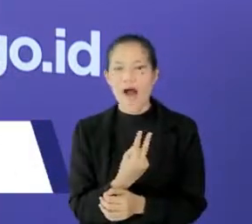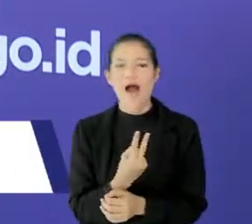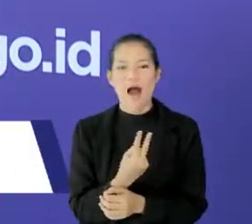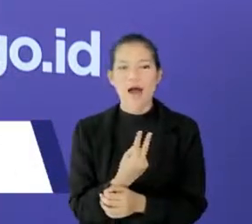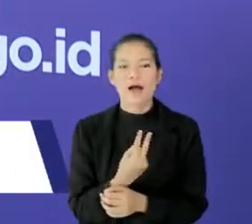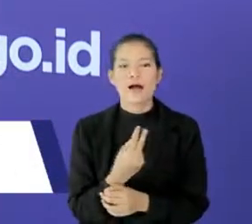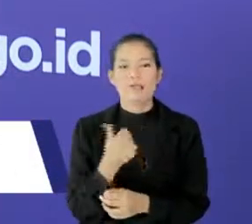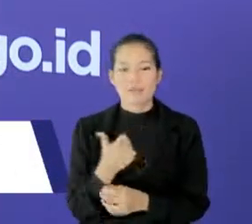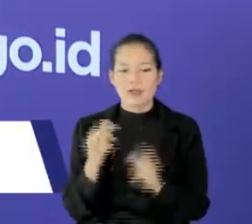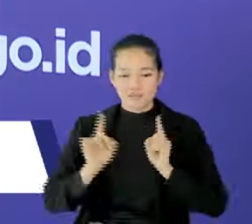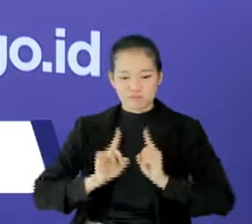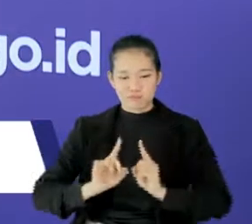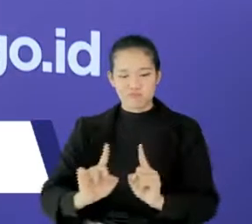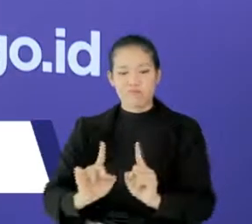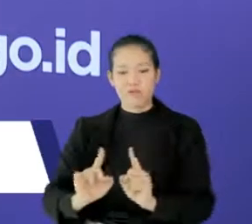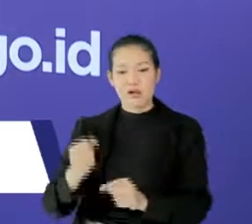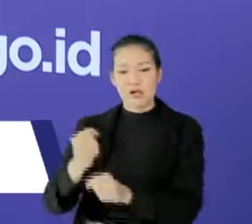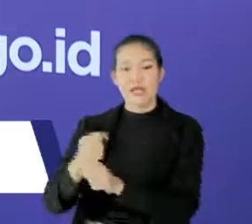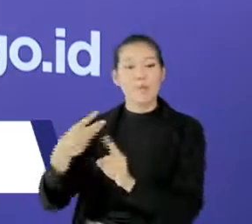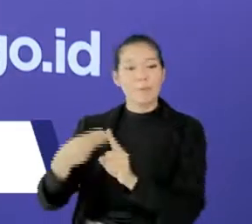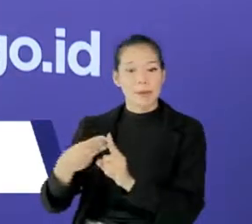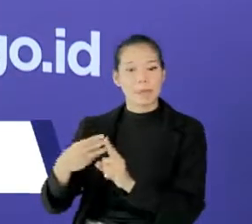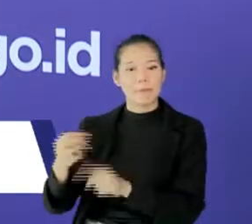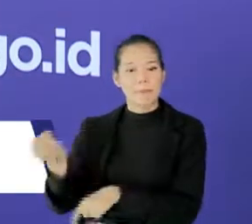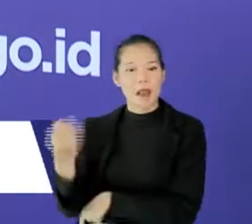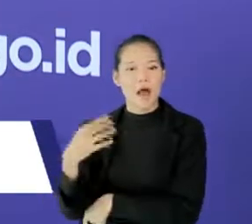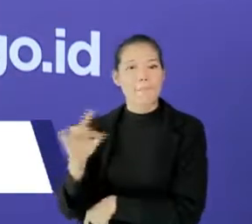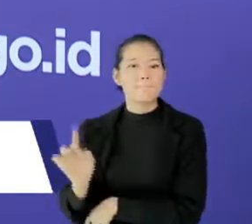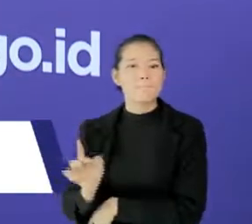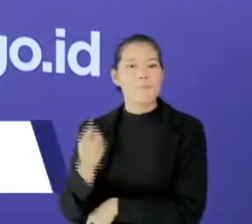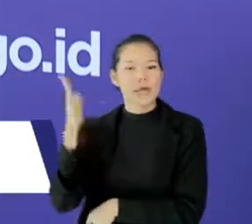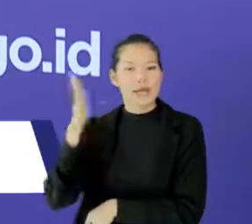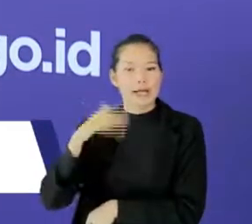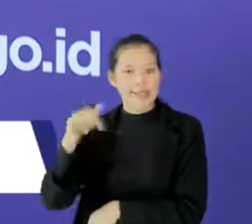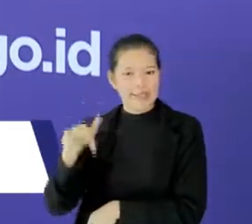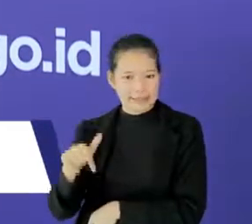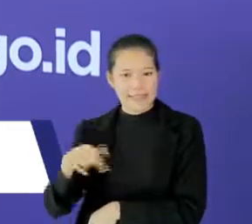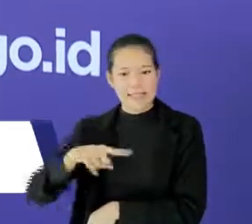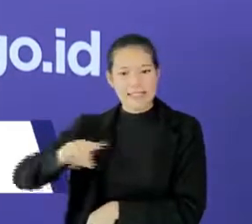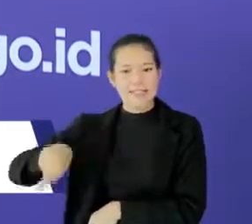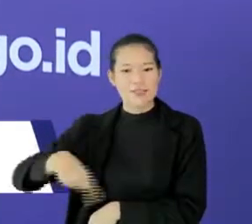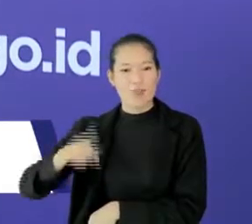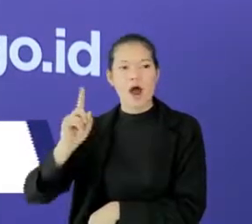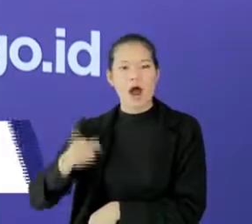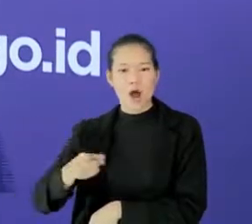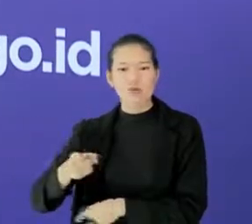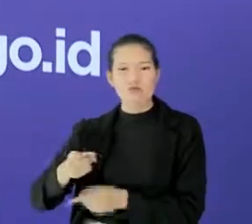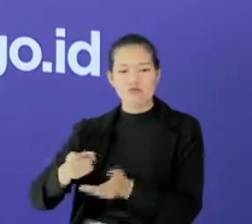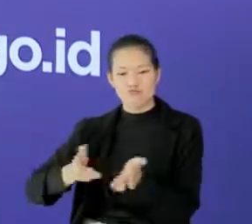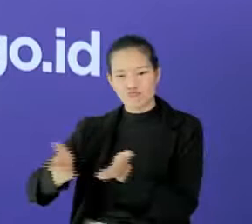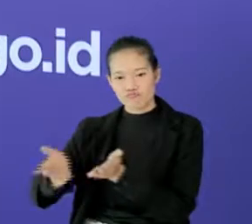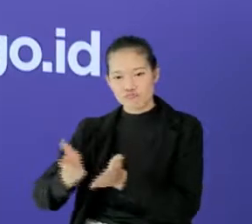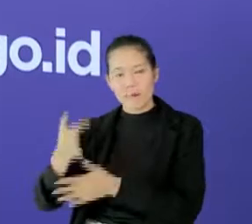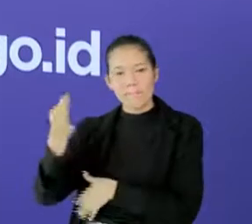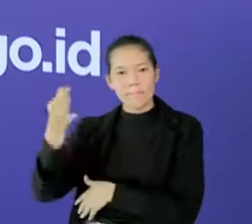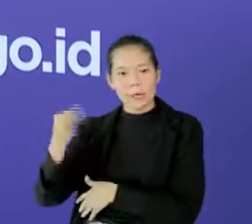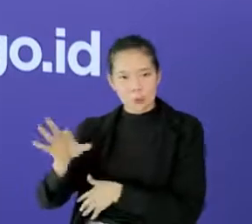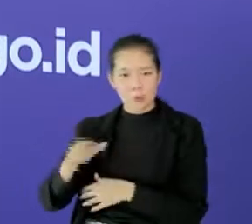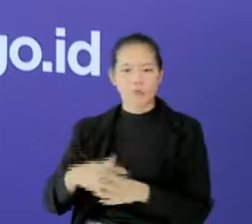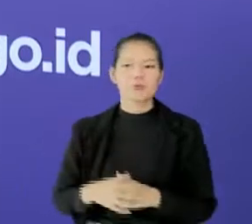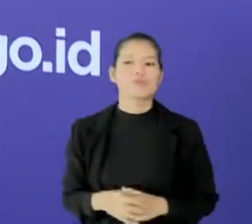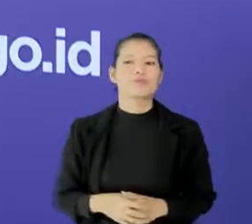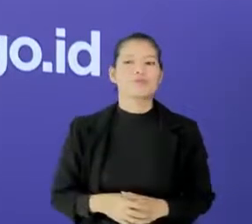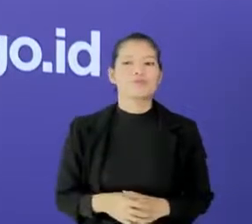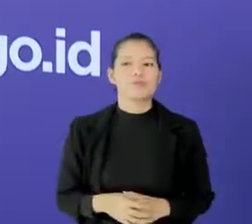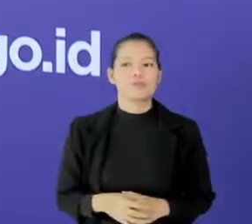bisa melewati. Kalau God Bless mulai hari ini semua harus ada tatanan yang baru.